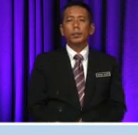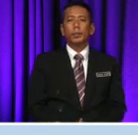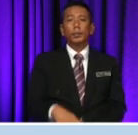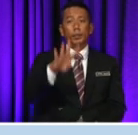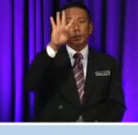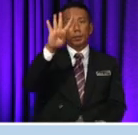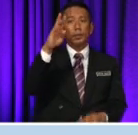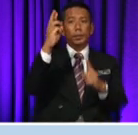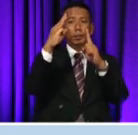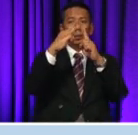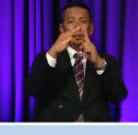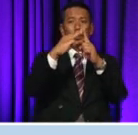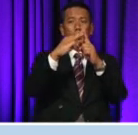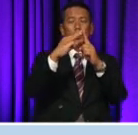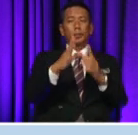per 4